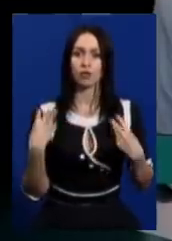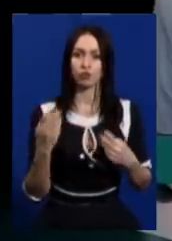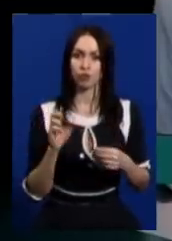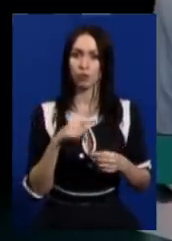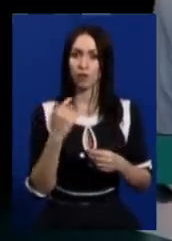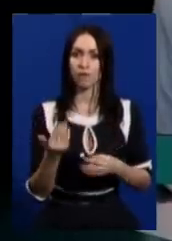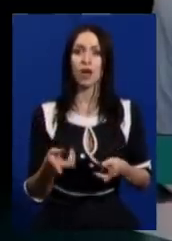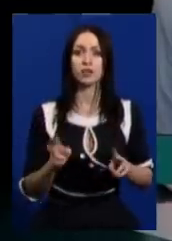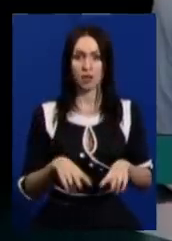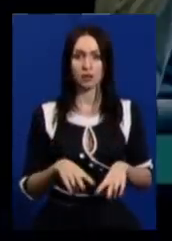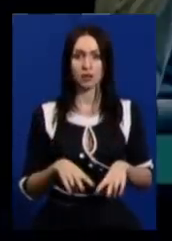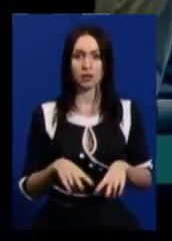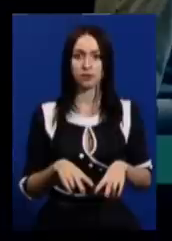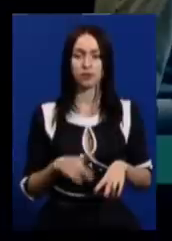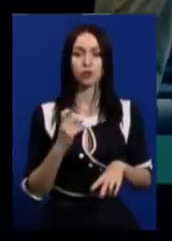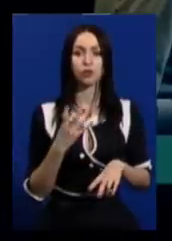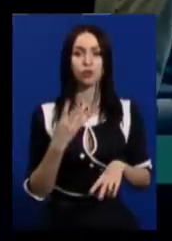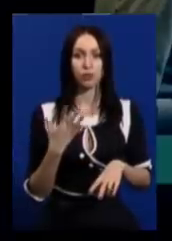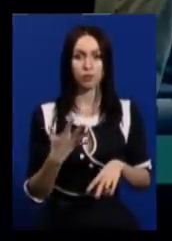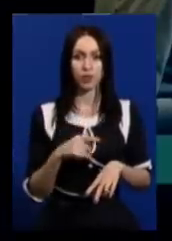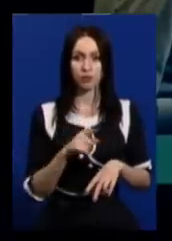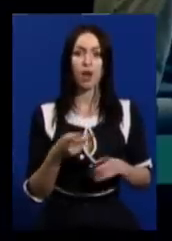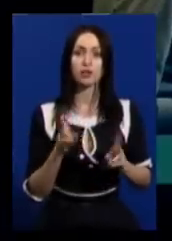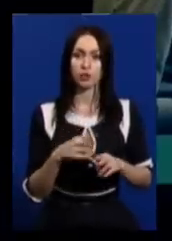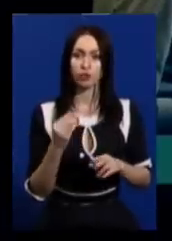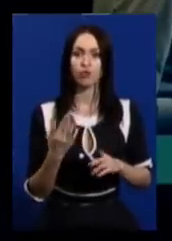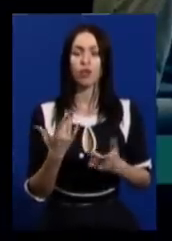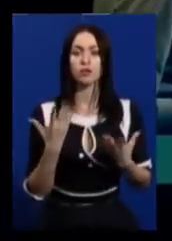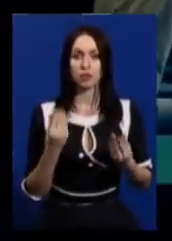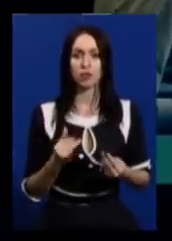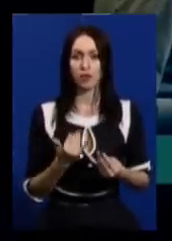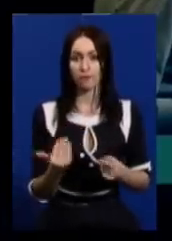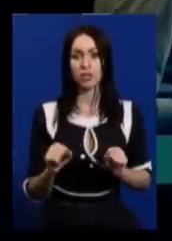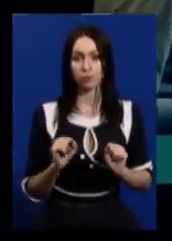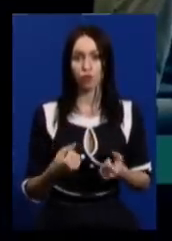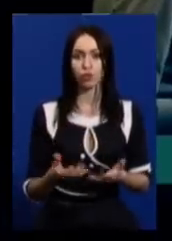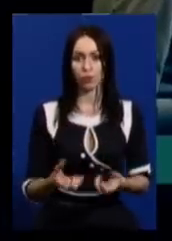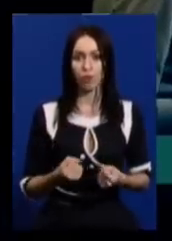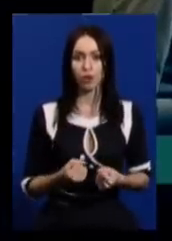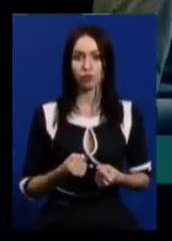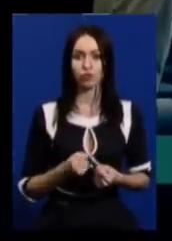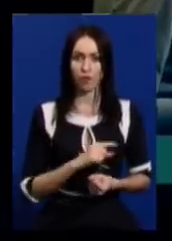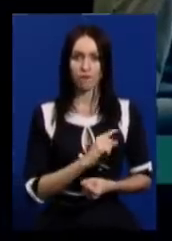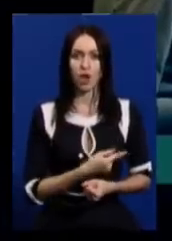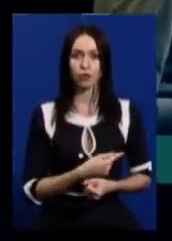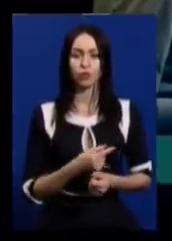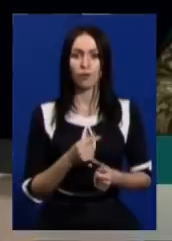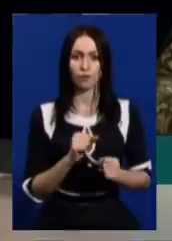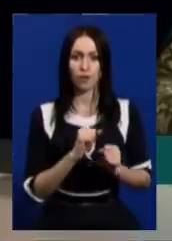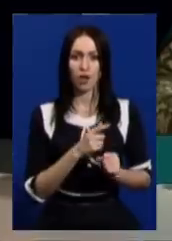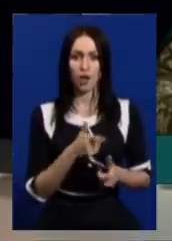останьтесь, 145-го ремонтного полка, останьтесь еще на пару дней, и вы сможете получить и вооружение, вы приедете не